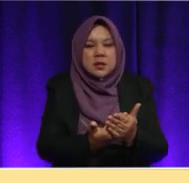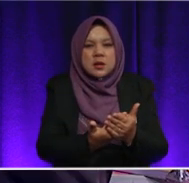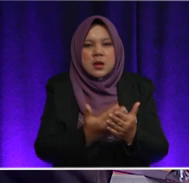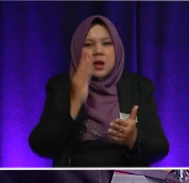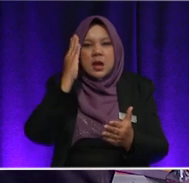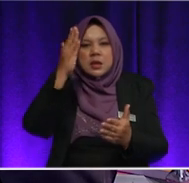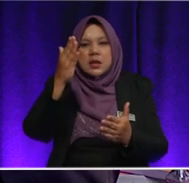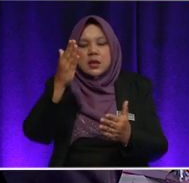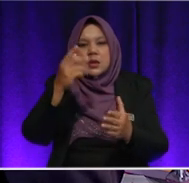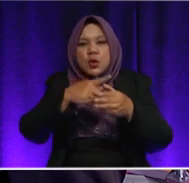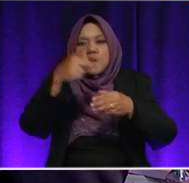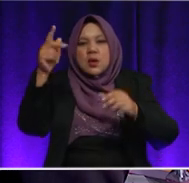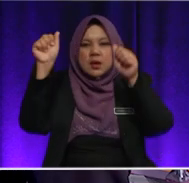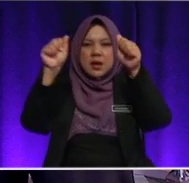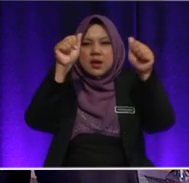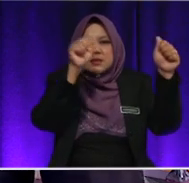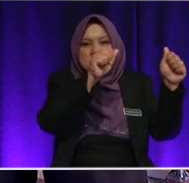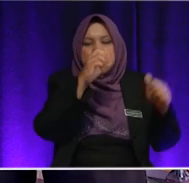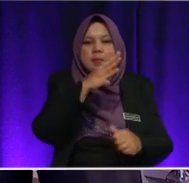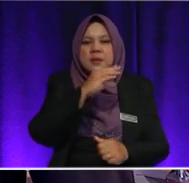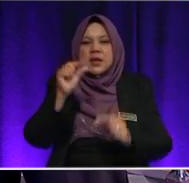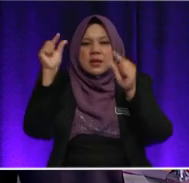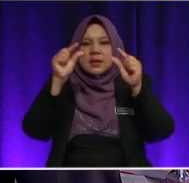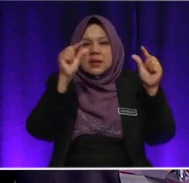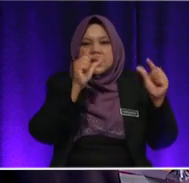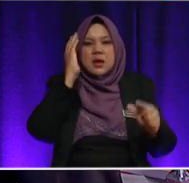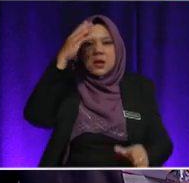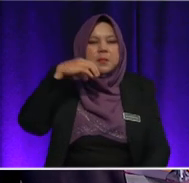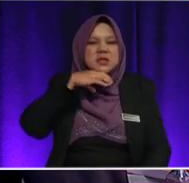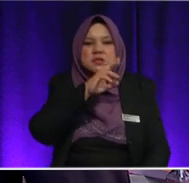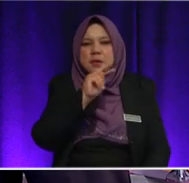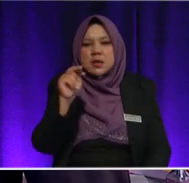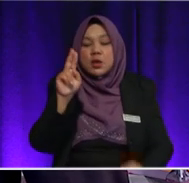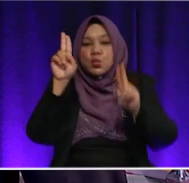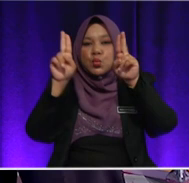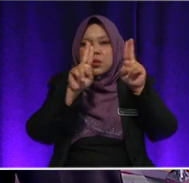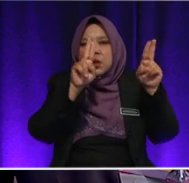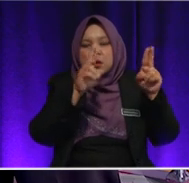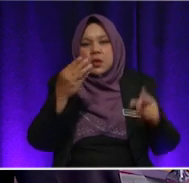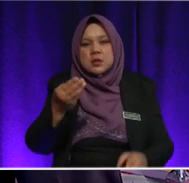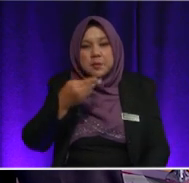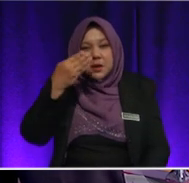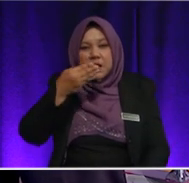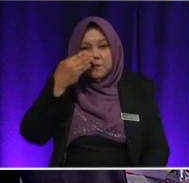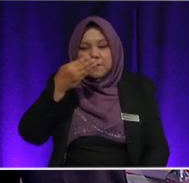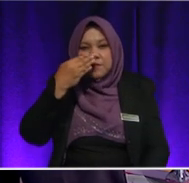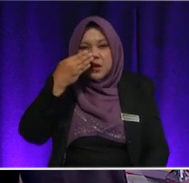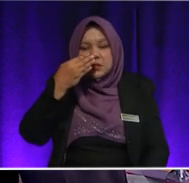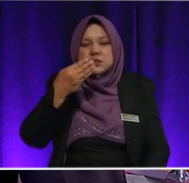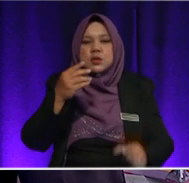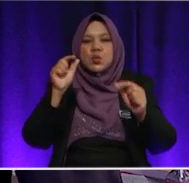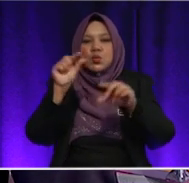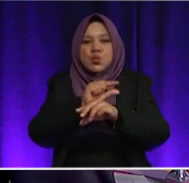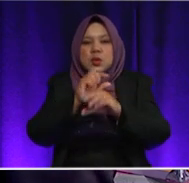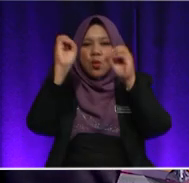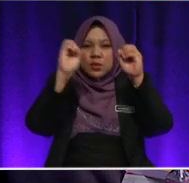pembebasan asap dan Guys yang mencemarkan udara nah gitu kan bernafas kita gunakan sumber oksigen dari udara